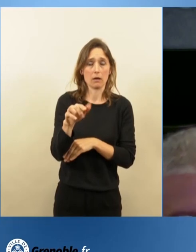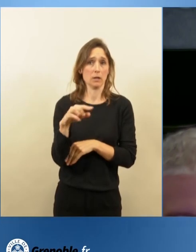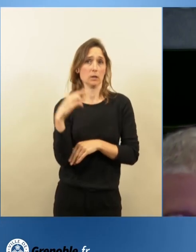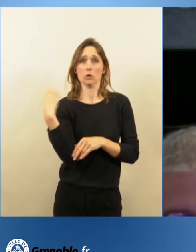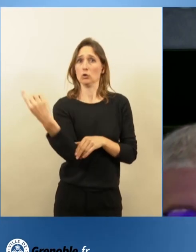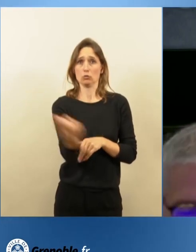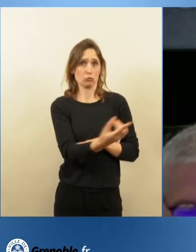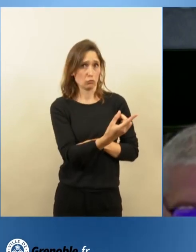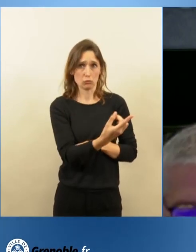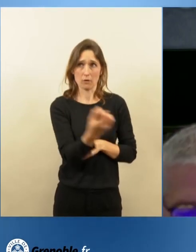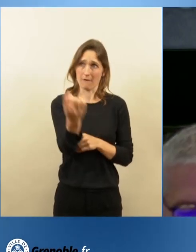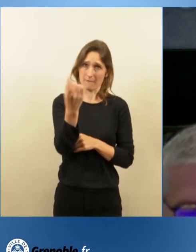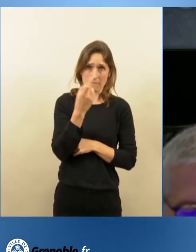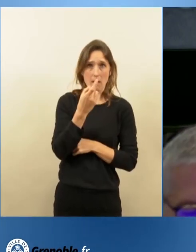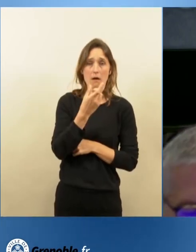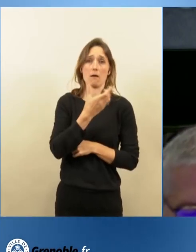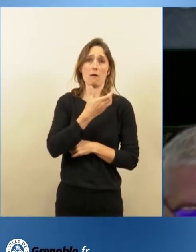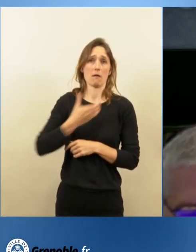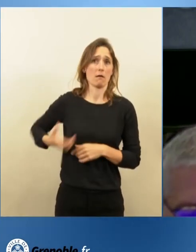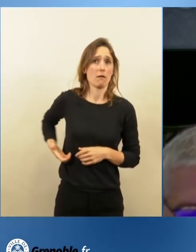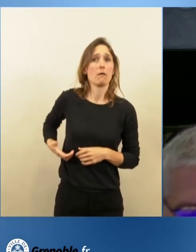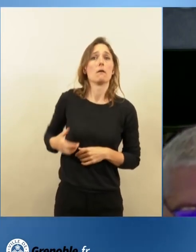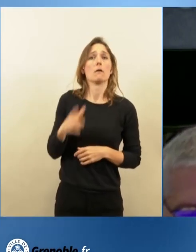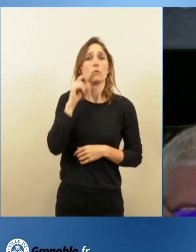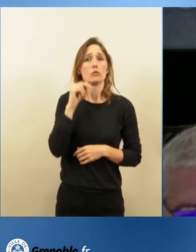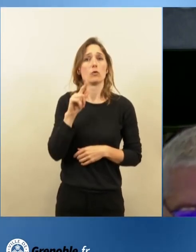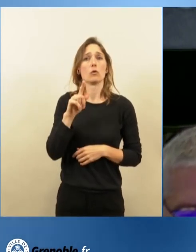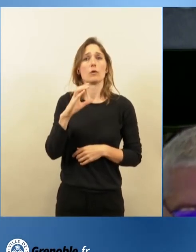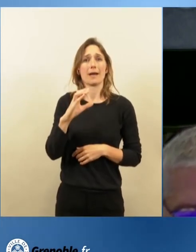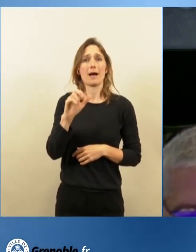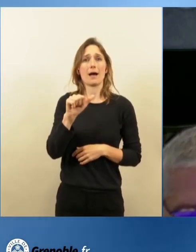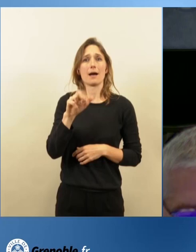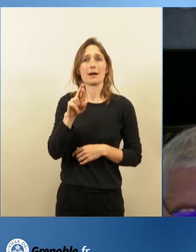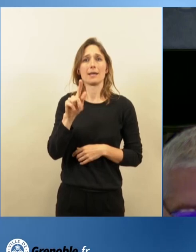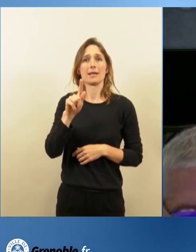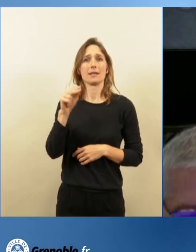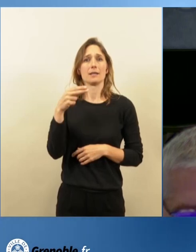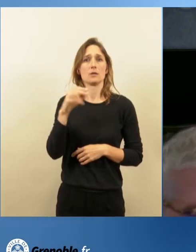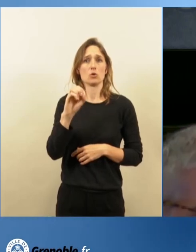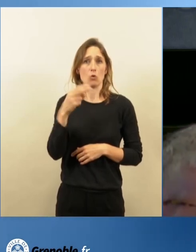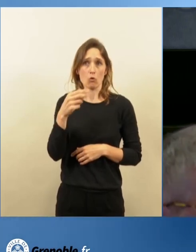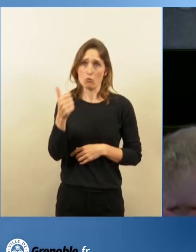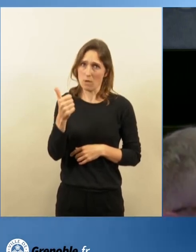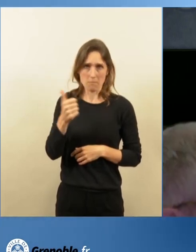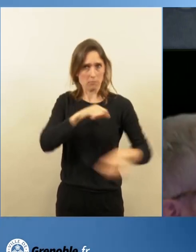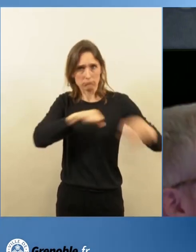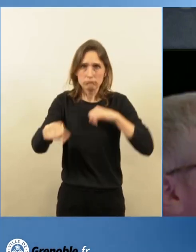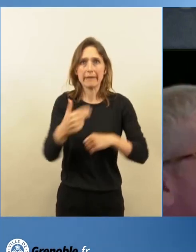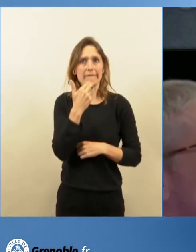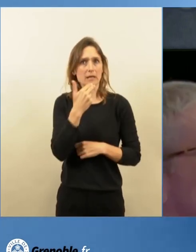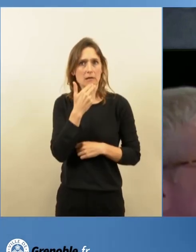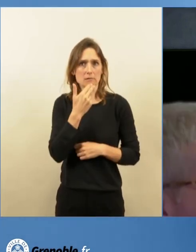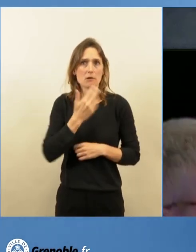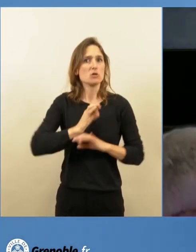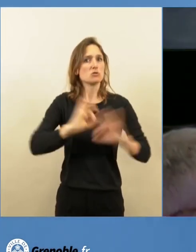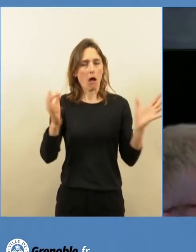l'oeuvre de la municipalité d'Alain Carignon qui lui agissait efficacement et ne blablatait pas et oui et oui et